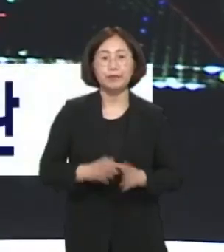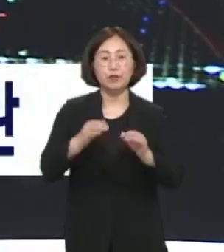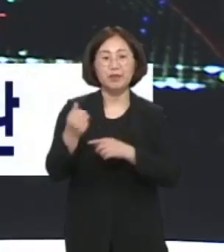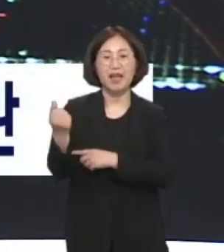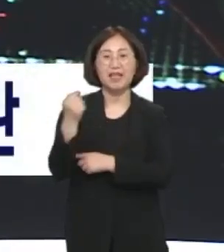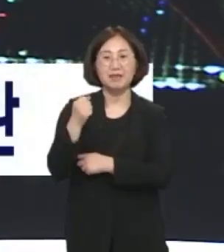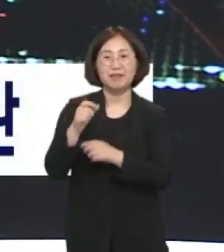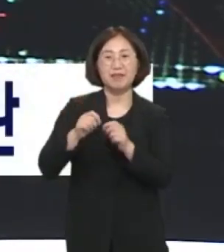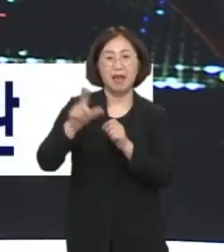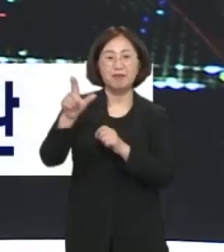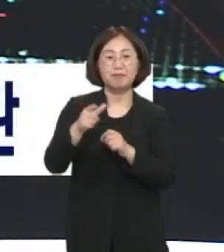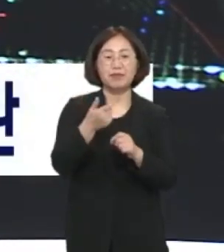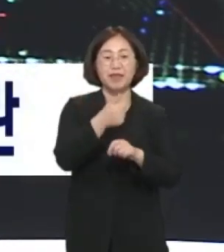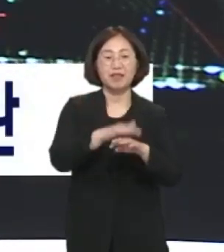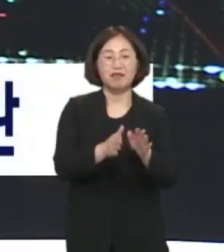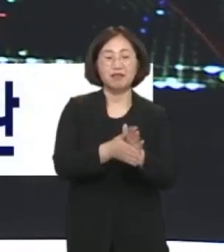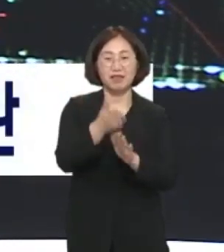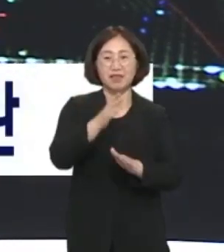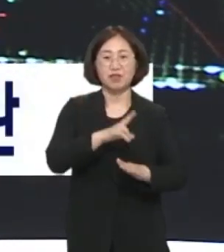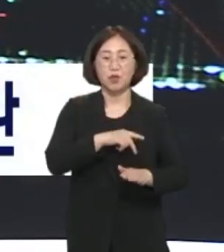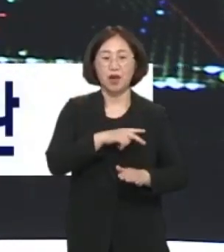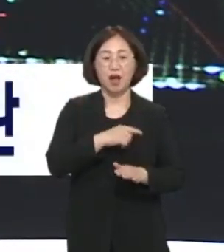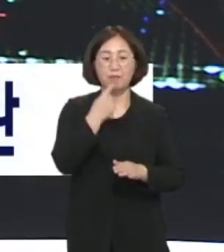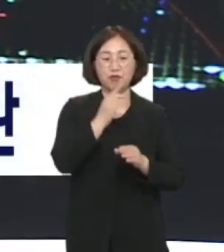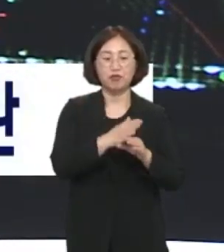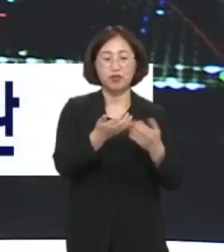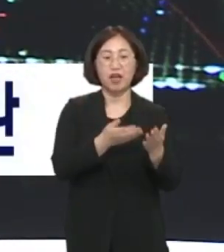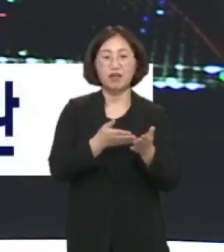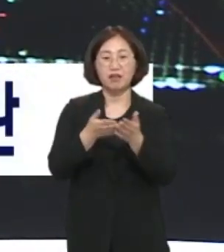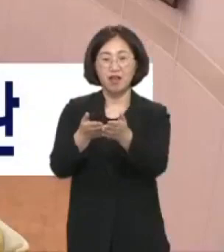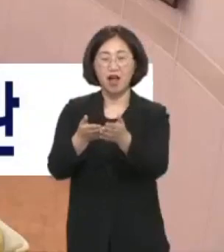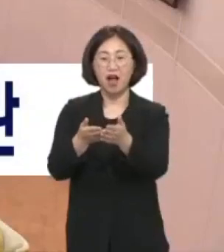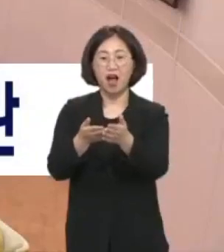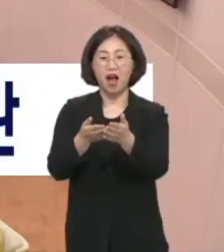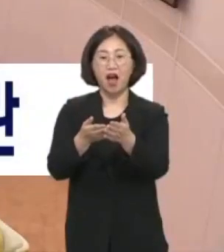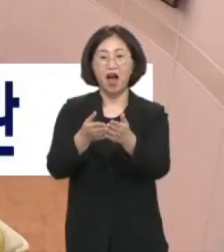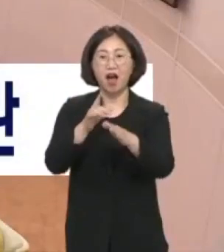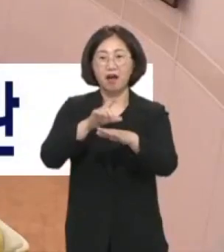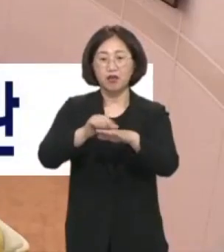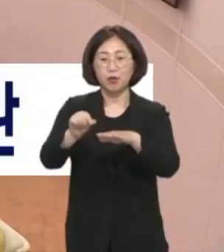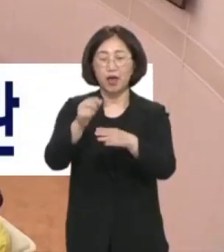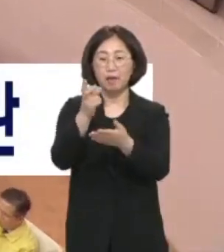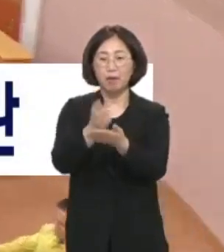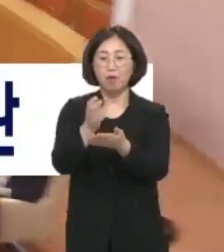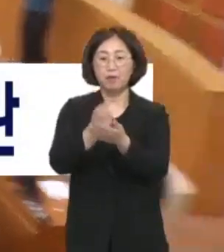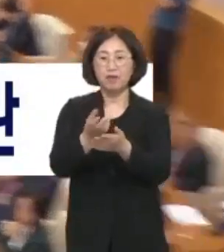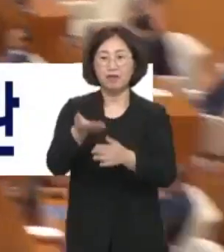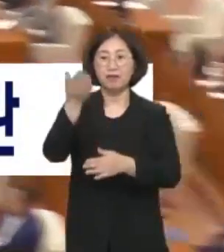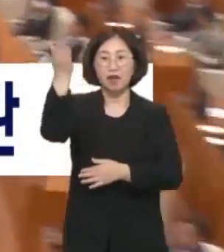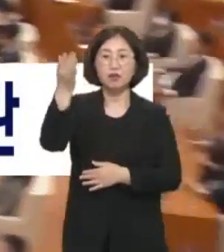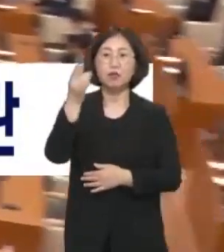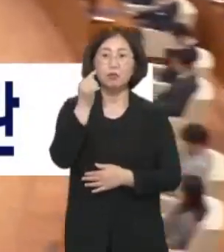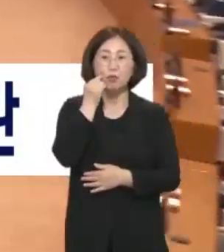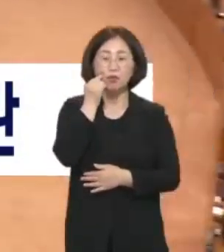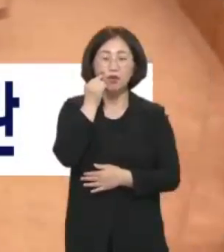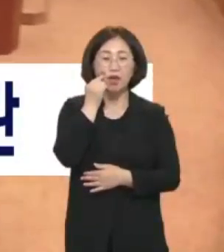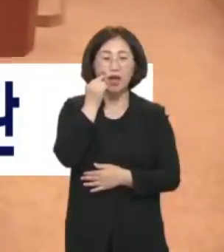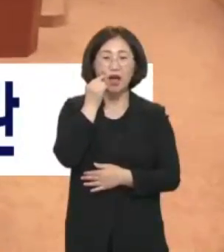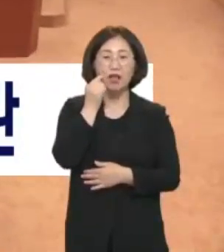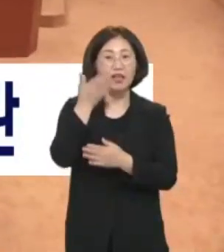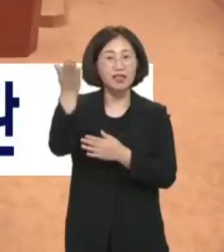국민의 이미 다수당인 대전시의회가 민주당 의원이 발의한 조례안을 상임위의 상정하지 않아 논란이 일고 있습니다